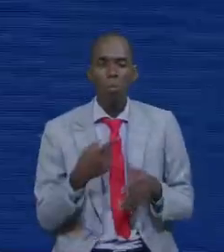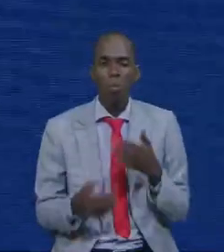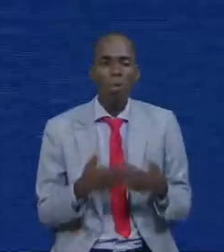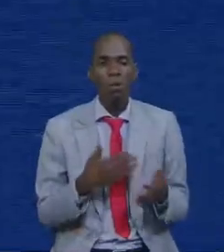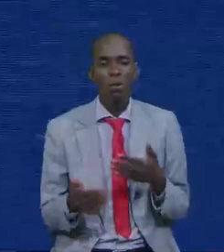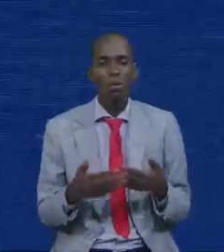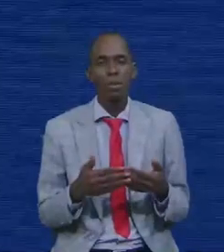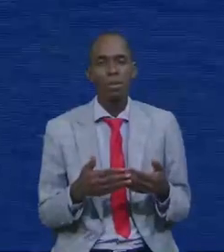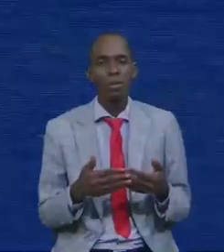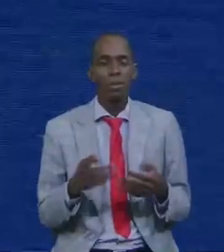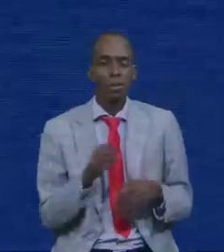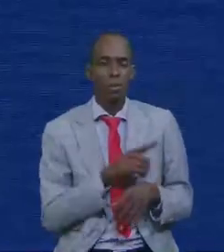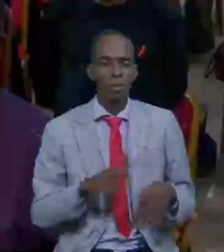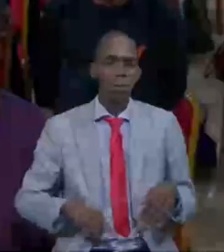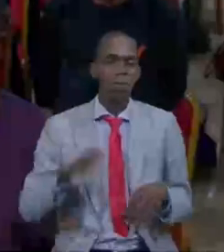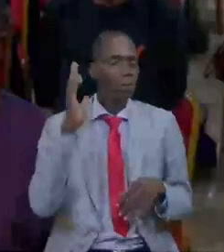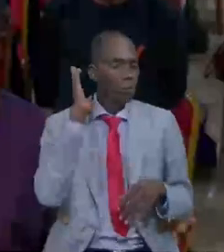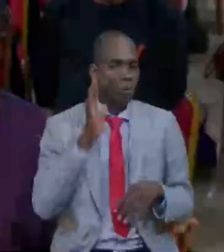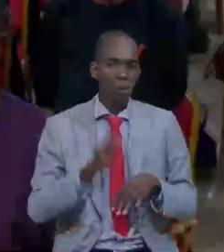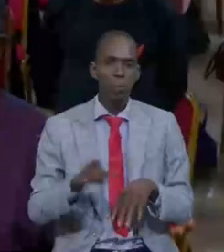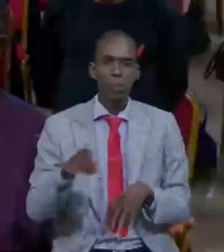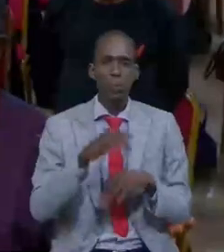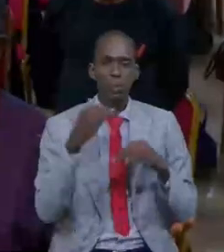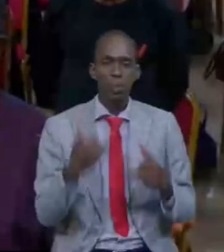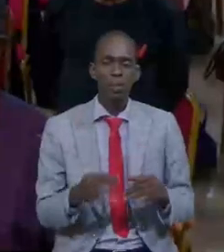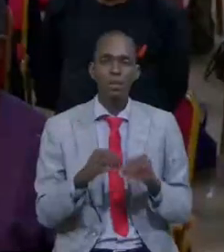Le Seigneur va te toucher maintenant.